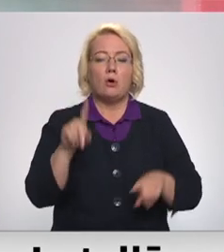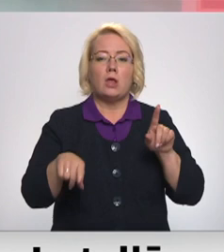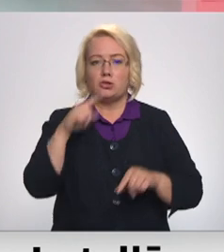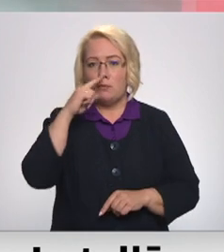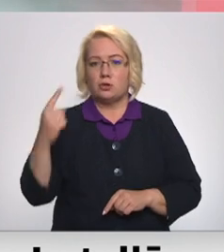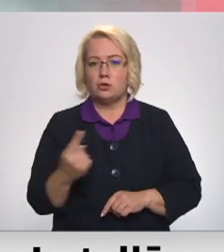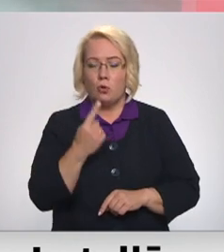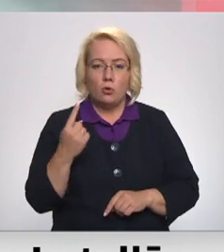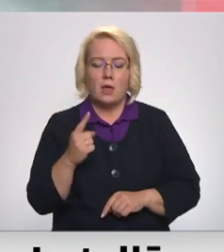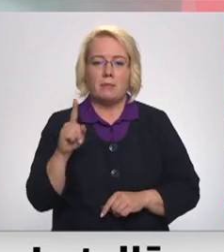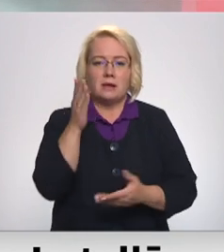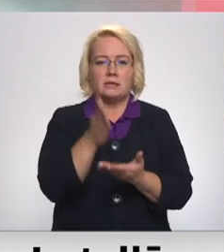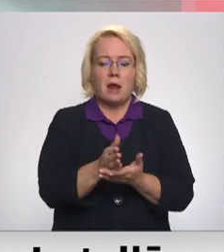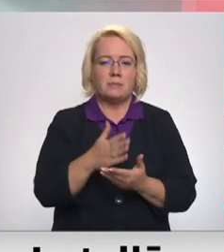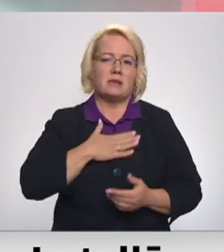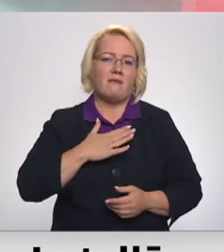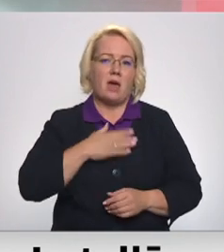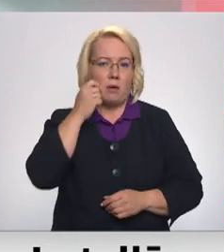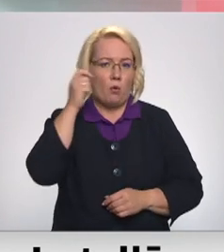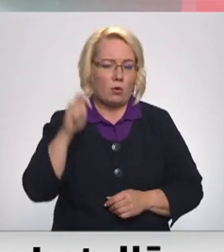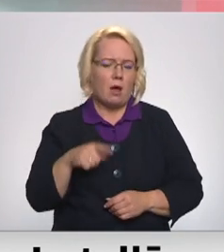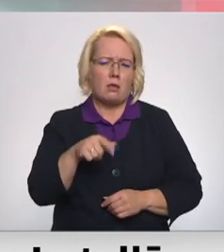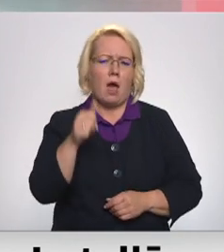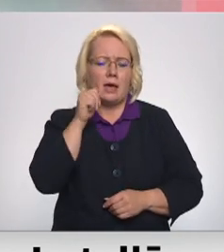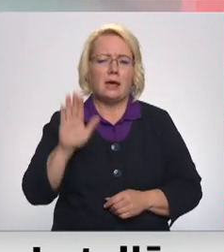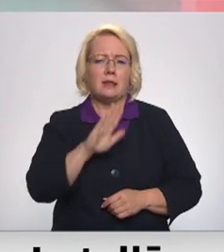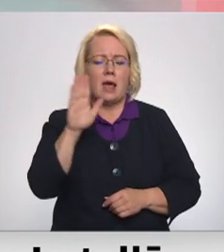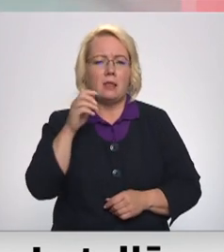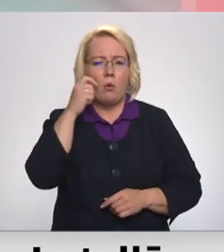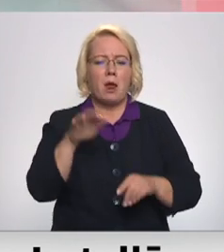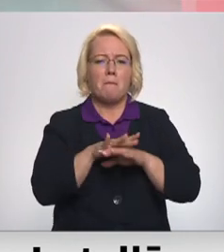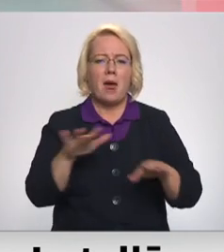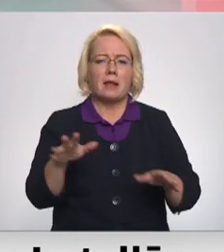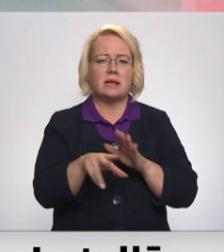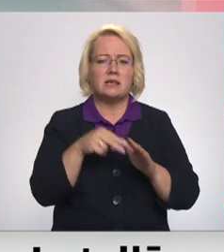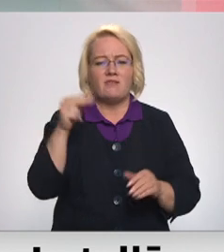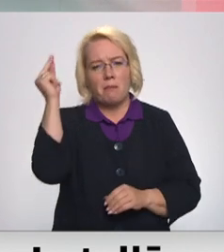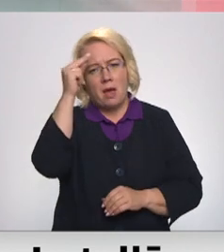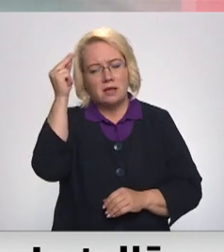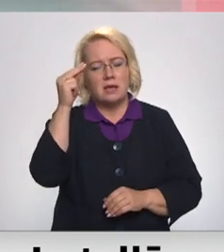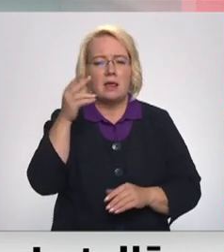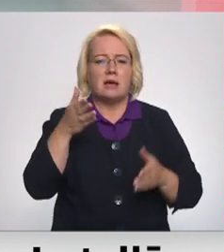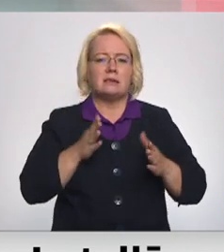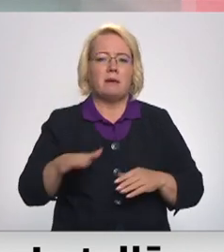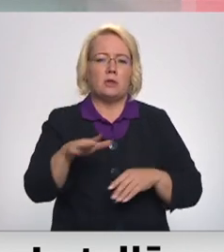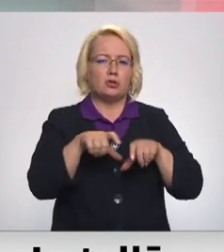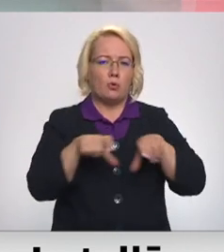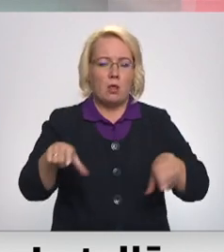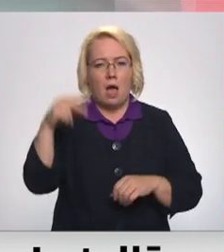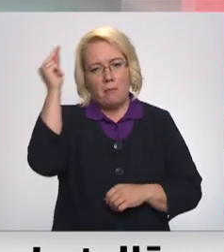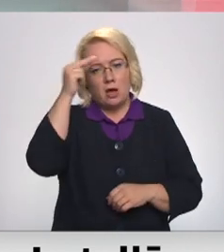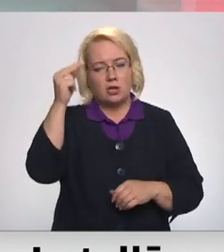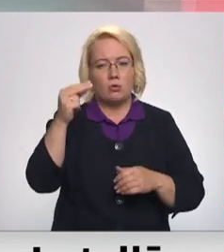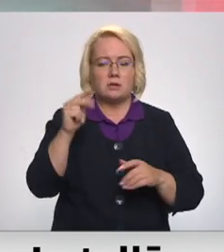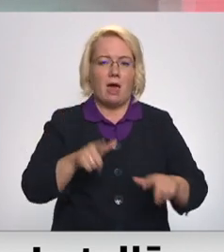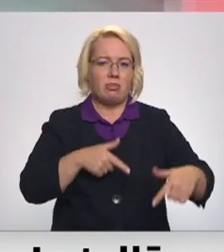stundām nokļūst starp savējiem Ukrainā. Tā ir ikdiena ukraiņu bērniem, kur izvēlējušies turpināt mācības dzimtenes skolās, mācoties